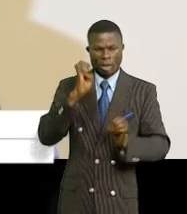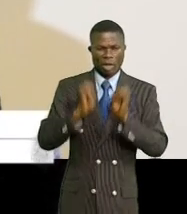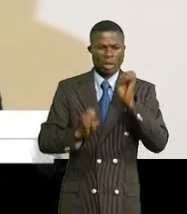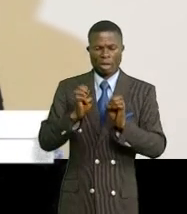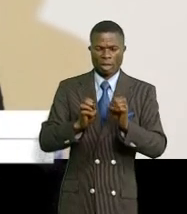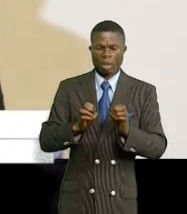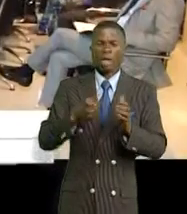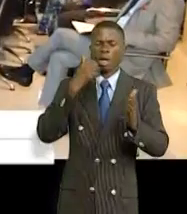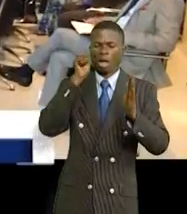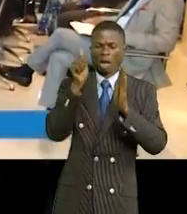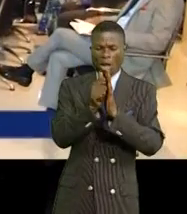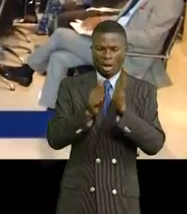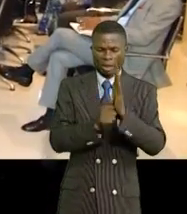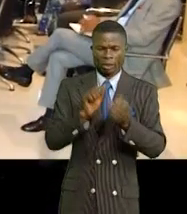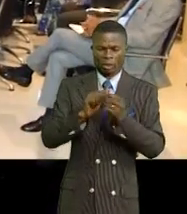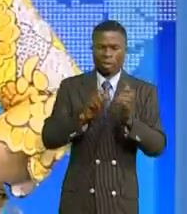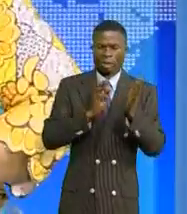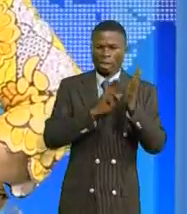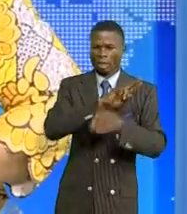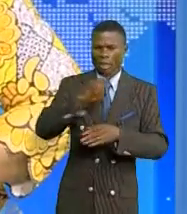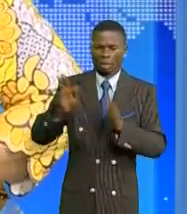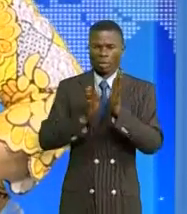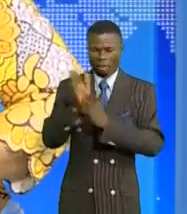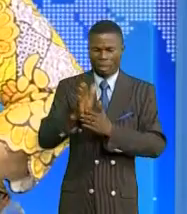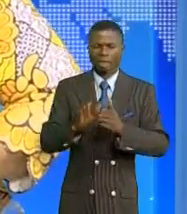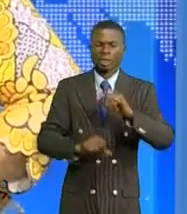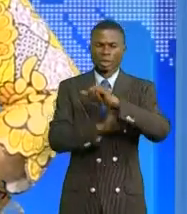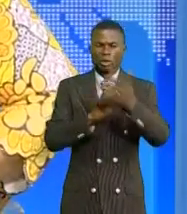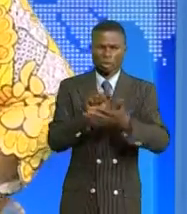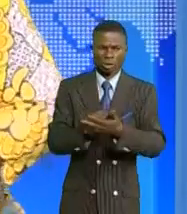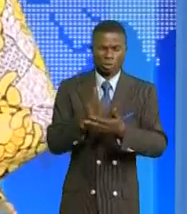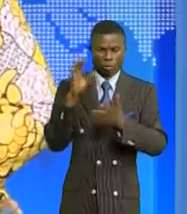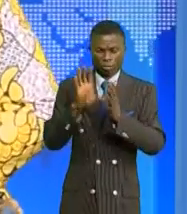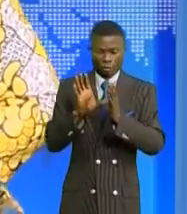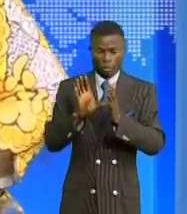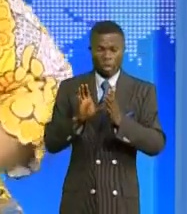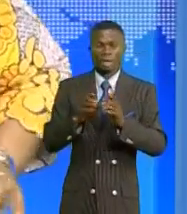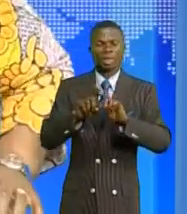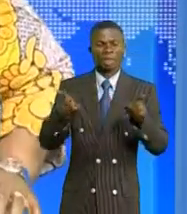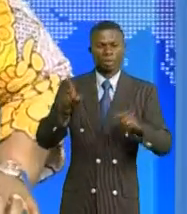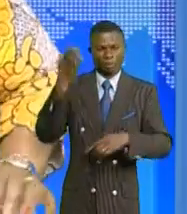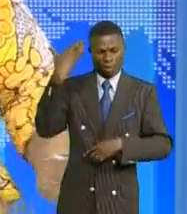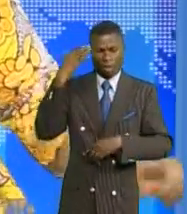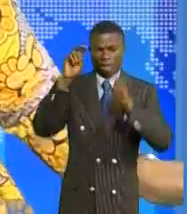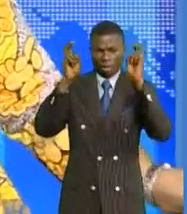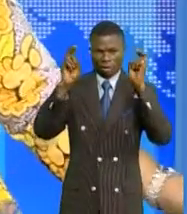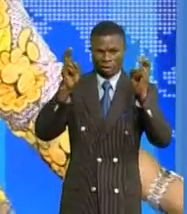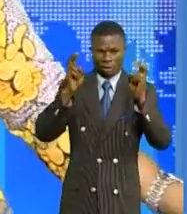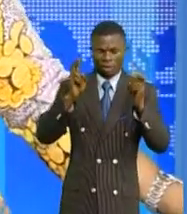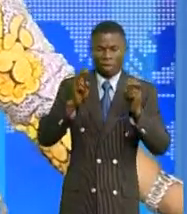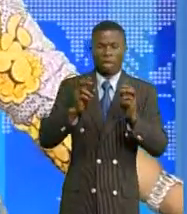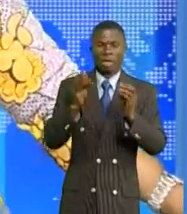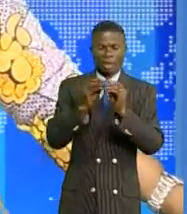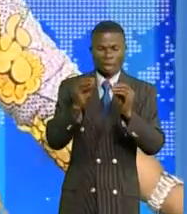de 2015 qui va servir de base. On vient là de suivre un autre élément, mais vous suivrez cette